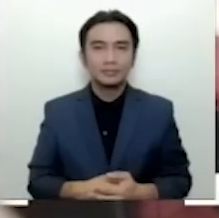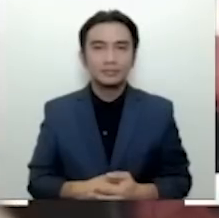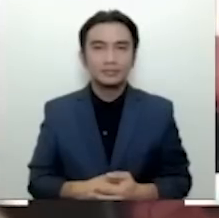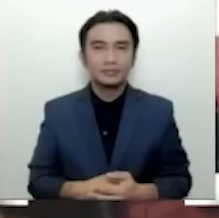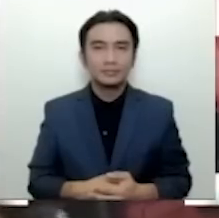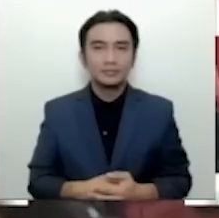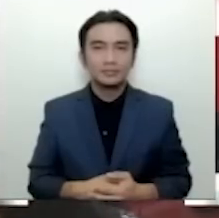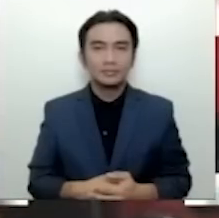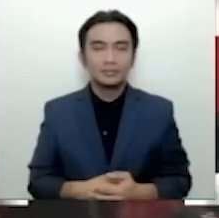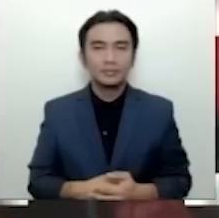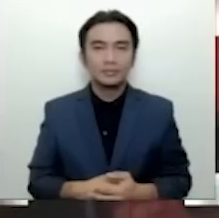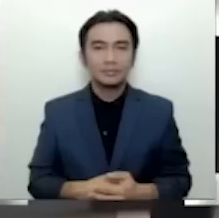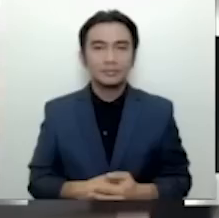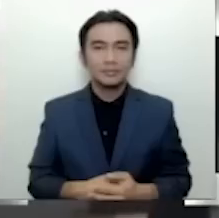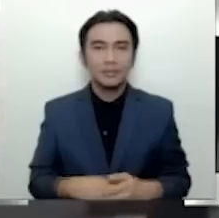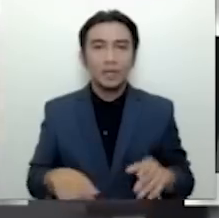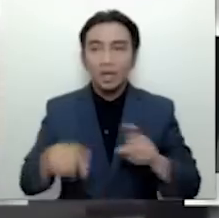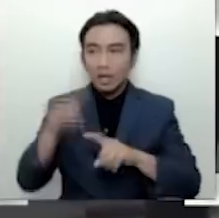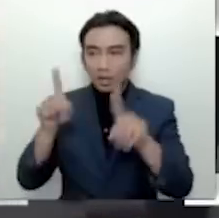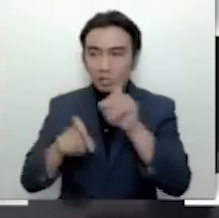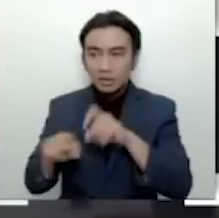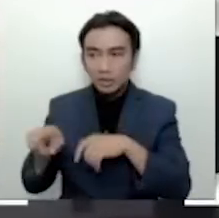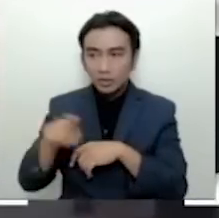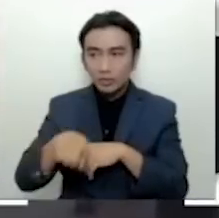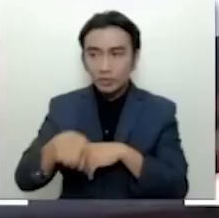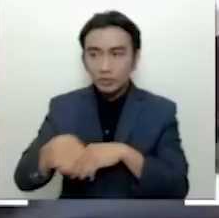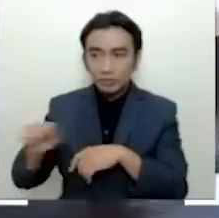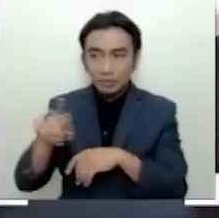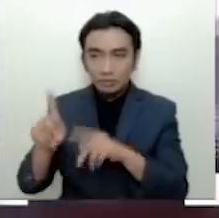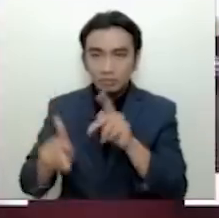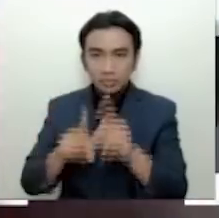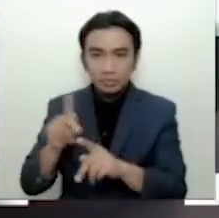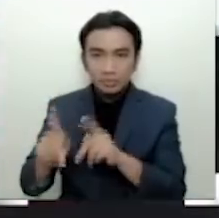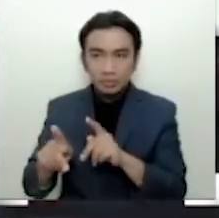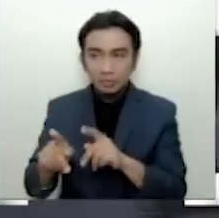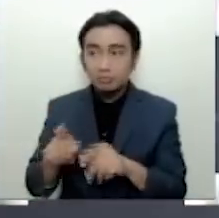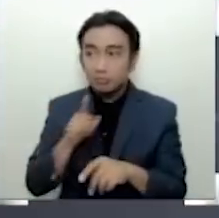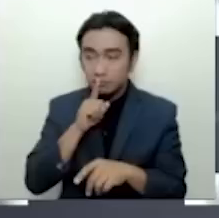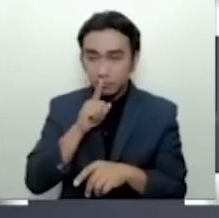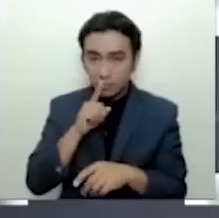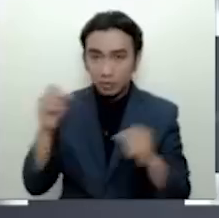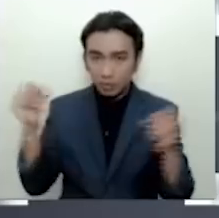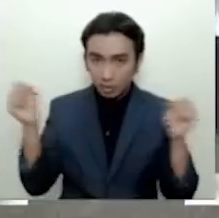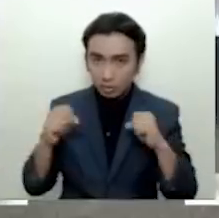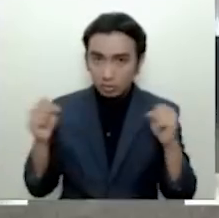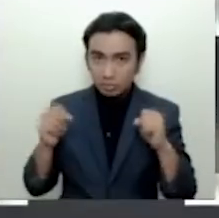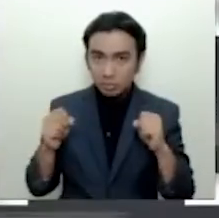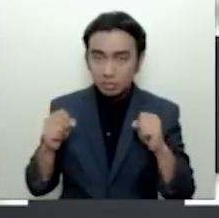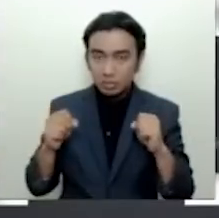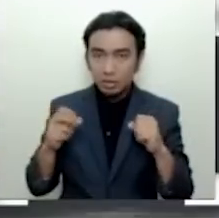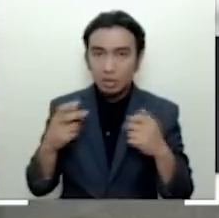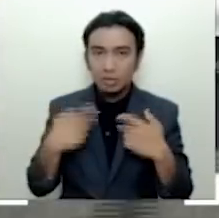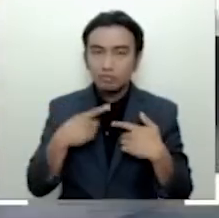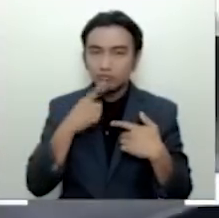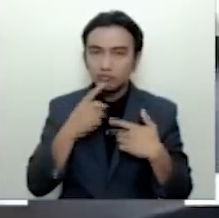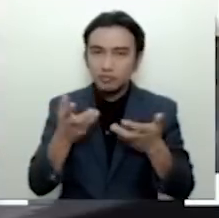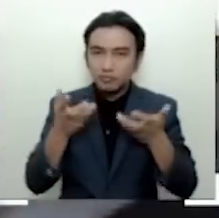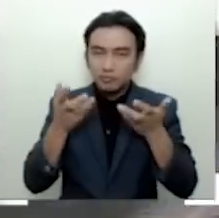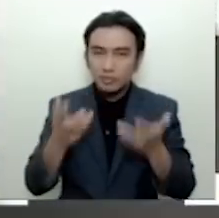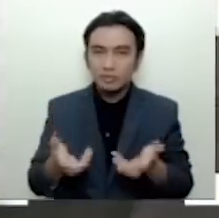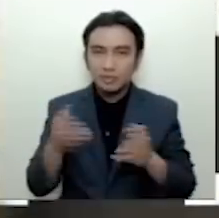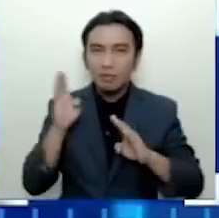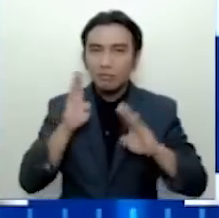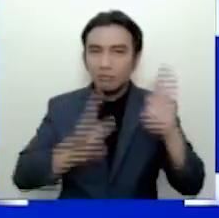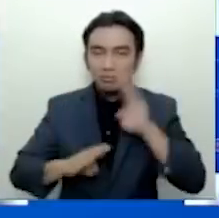Tinanong namin ng ilan nating kapuso, sang-ayon ba kayo sa tinukoy ni Pangulong Bongbong Marcos na pinakamabigat na problemang hinaharap ngayon